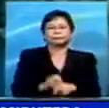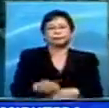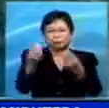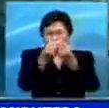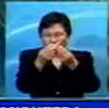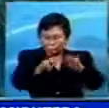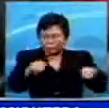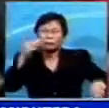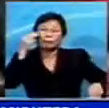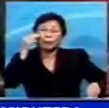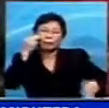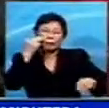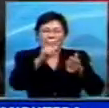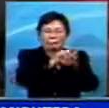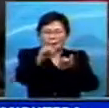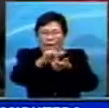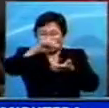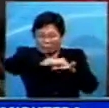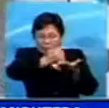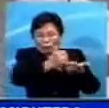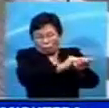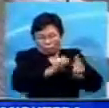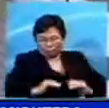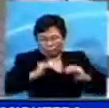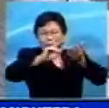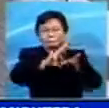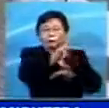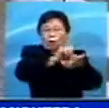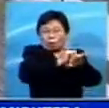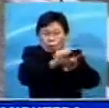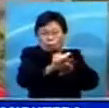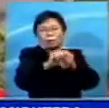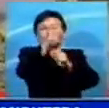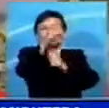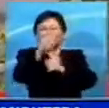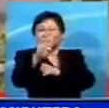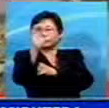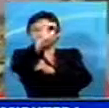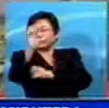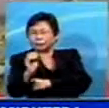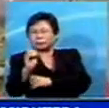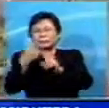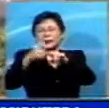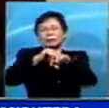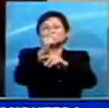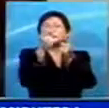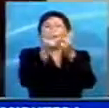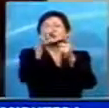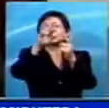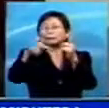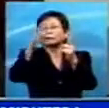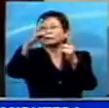jumlah pelajar Bumiputera yang lulus bidang perakaunan di peringkat Universiti adalah 64% daripada